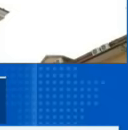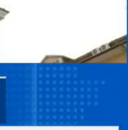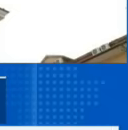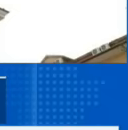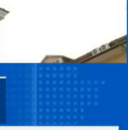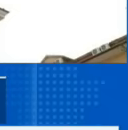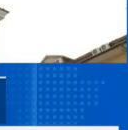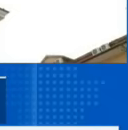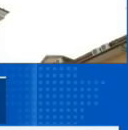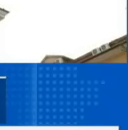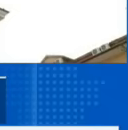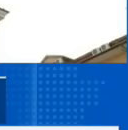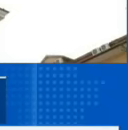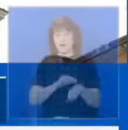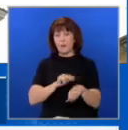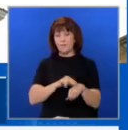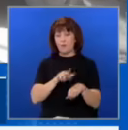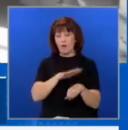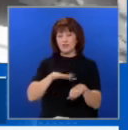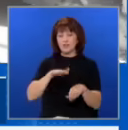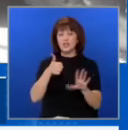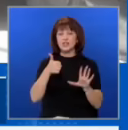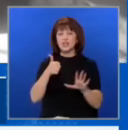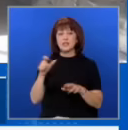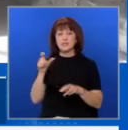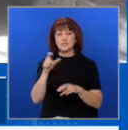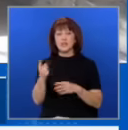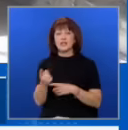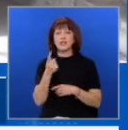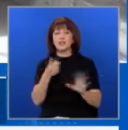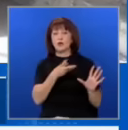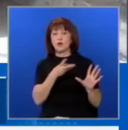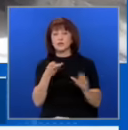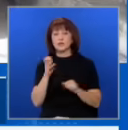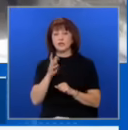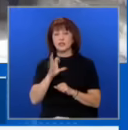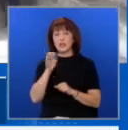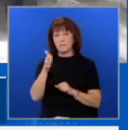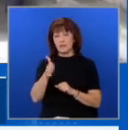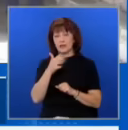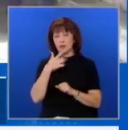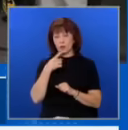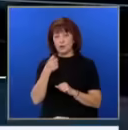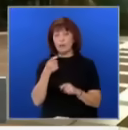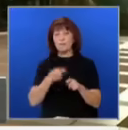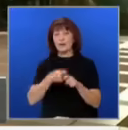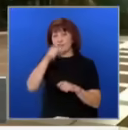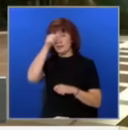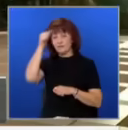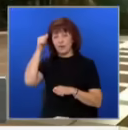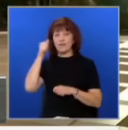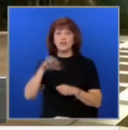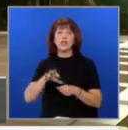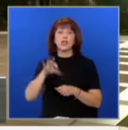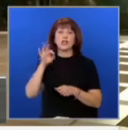до сърцата на пловдивчани официален празник, защото на 6 септември 1885 година те заявяват своя съдбовен избор. Българи, а